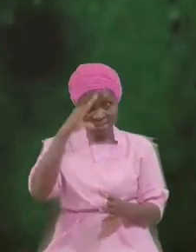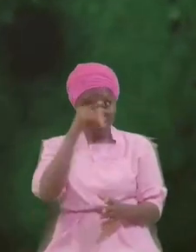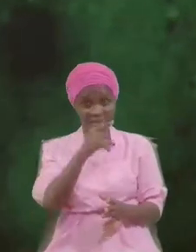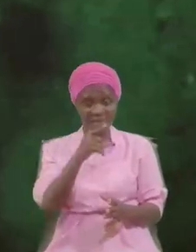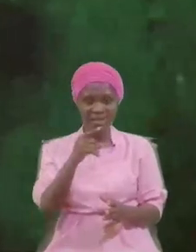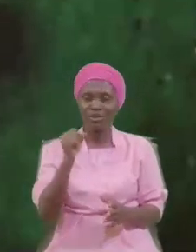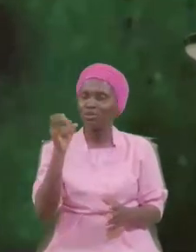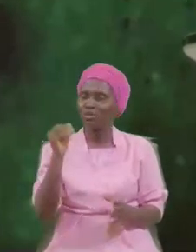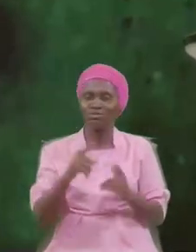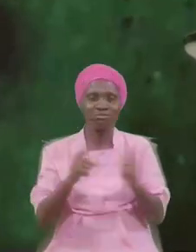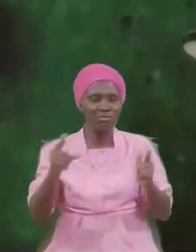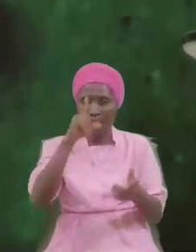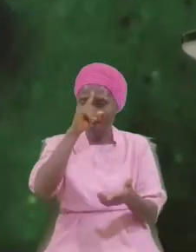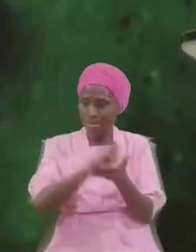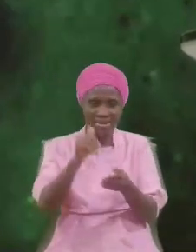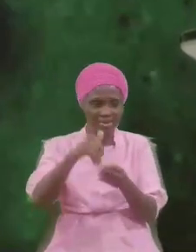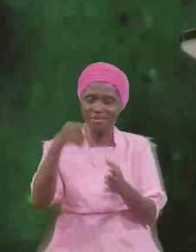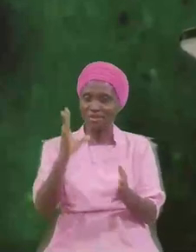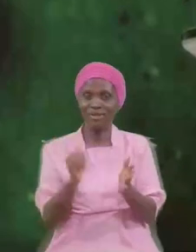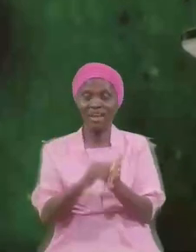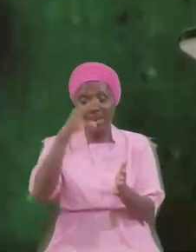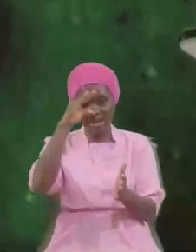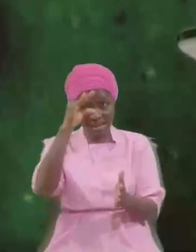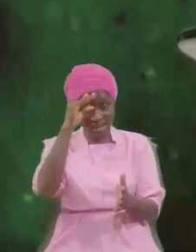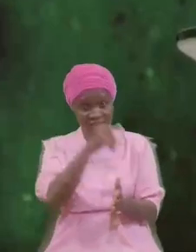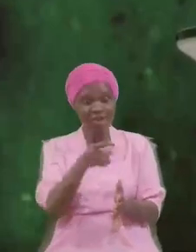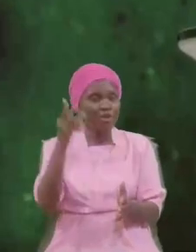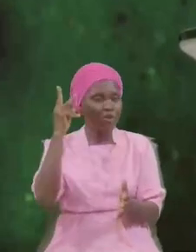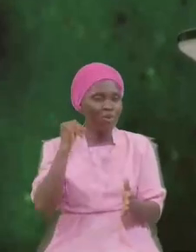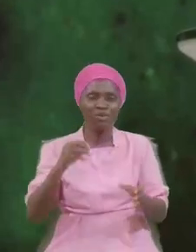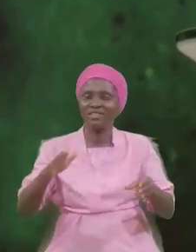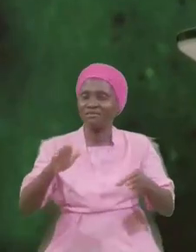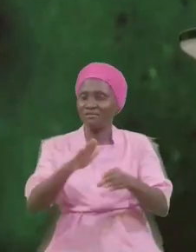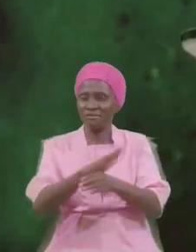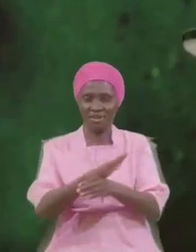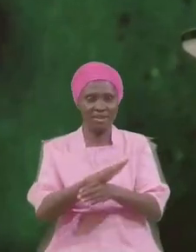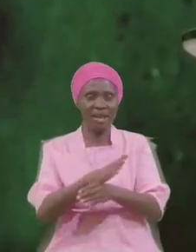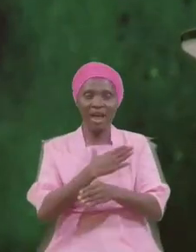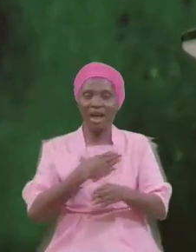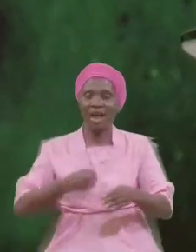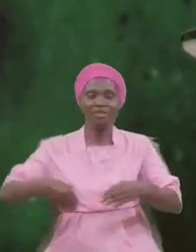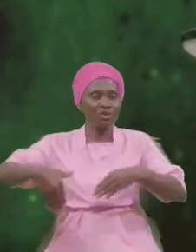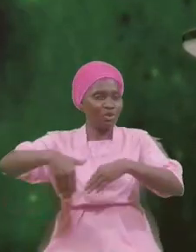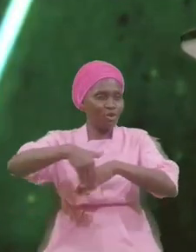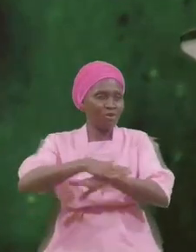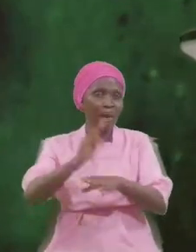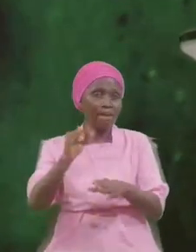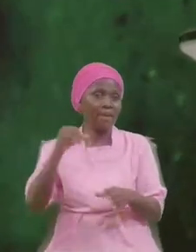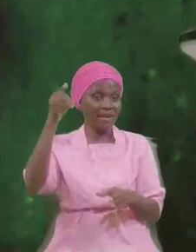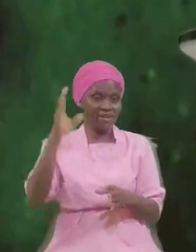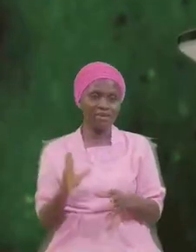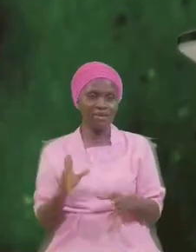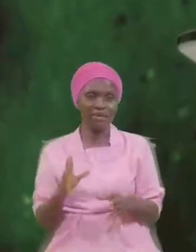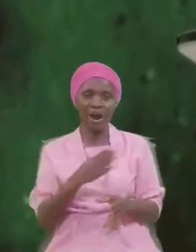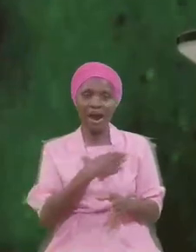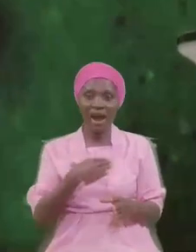Il croit. Il a tant cru au Seigneur qu'il était enveloppé, submergé par Dieu. Et Dieu